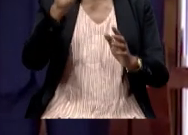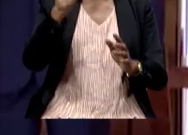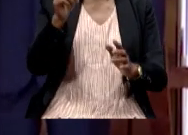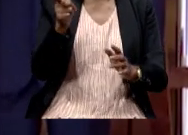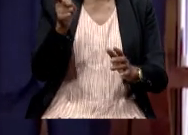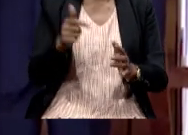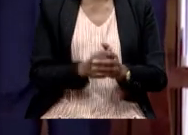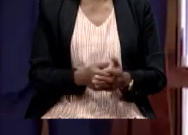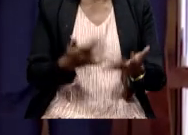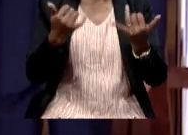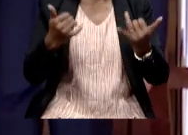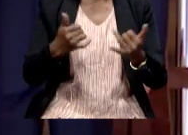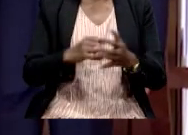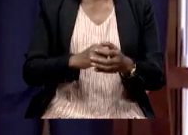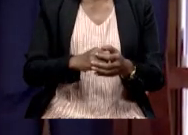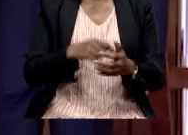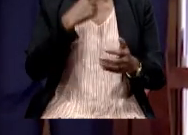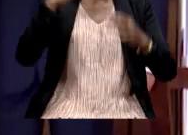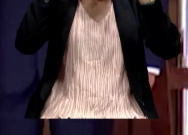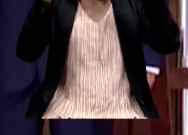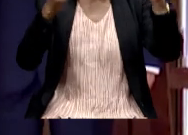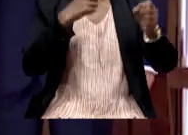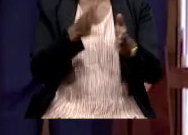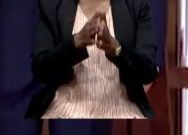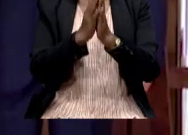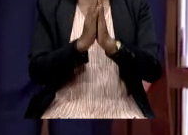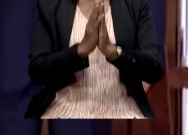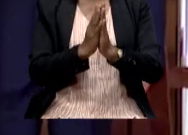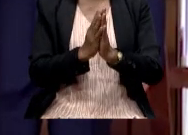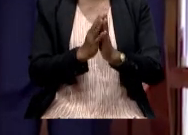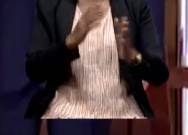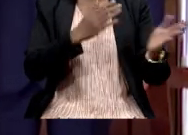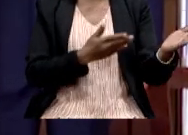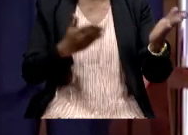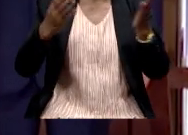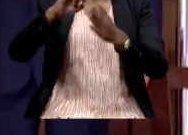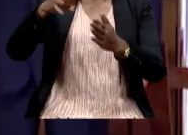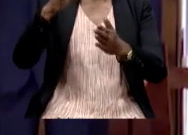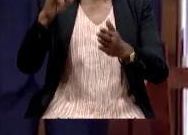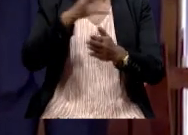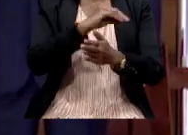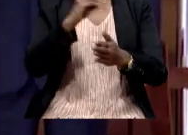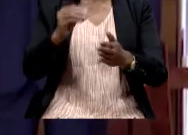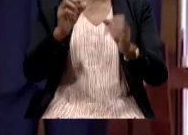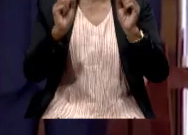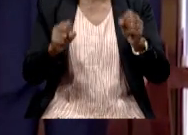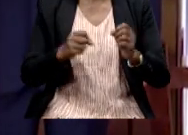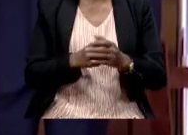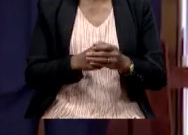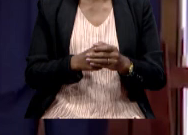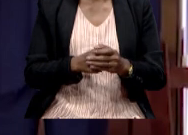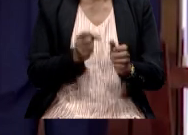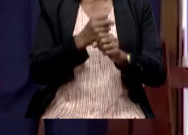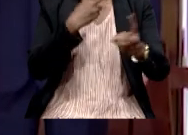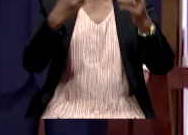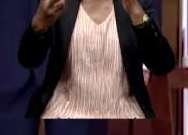Valentine Joko Widodo mossad etnis eh USB Modem er puting atau Harukaze Vogue mediatomb Widodo hate teknisi